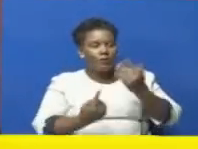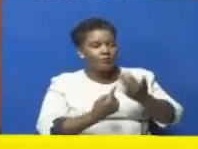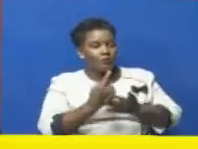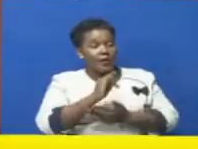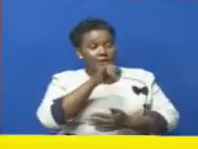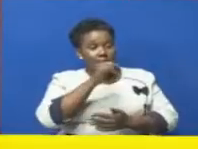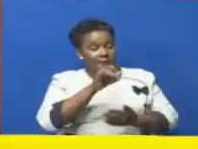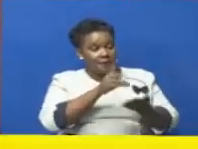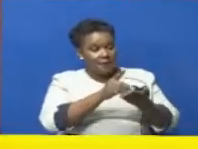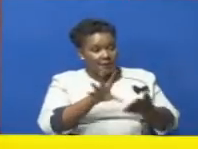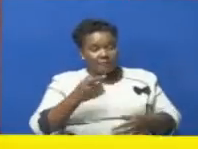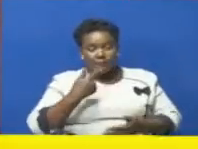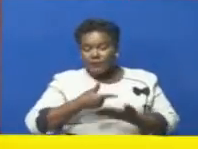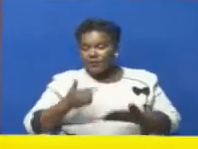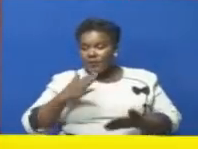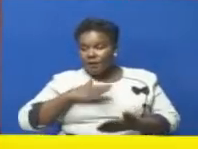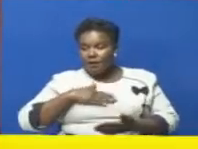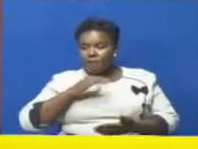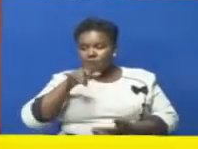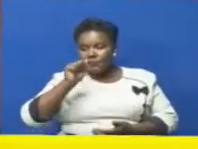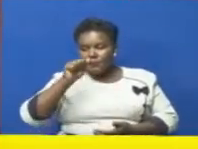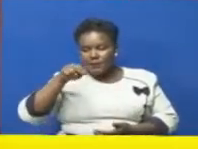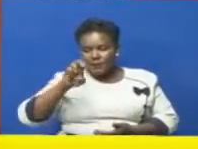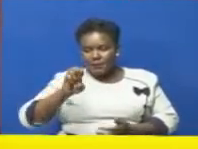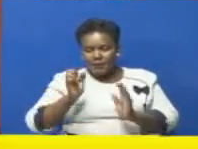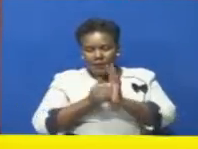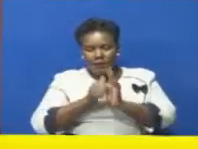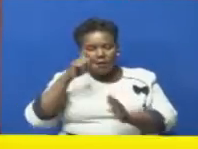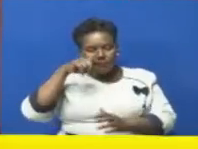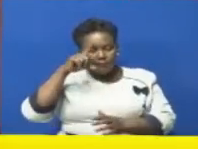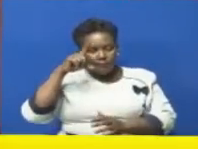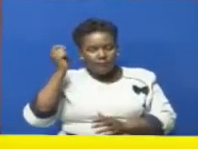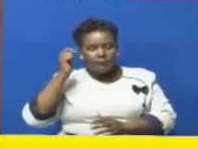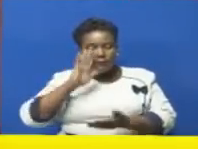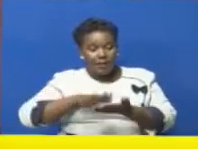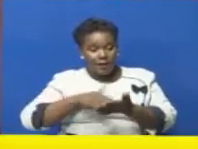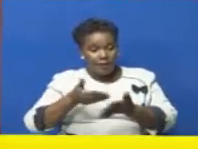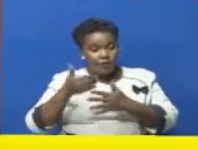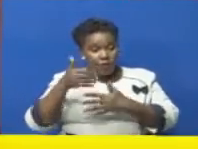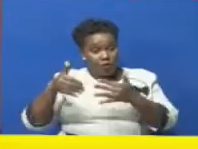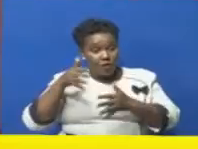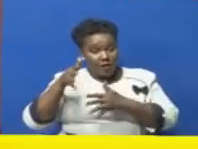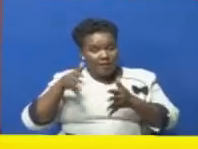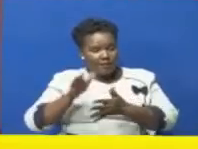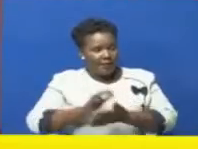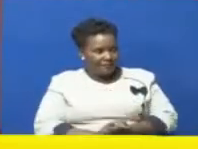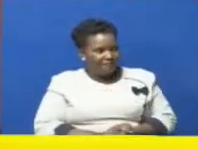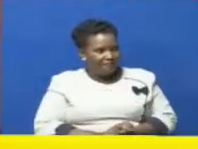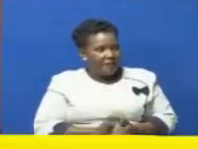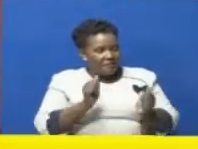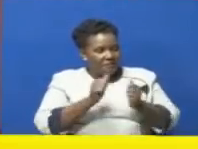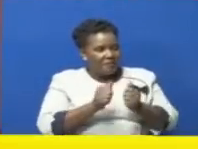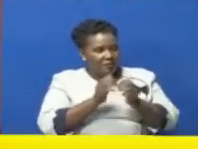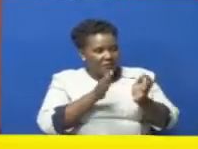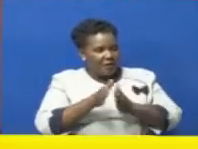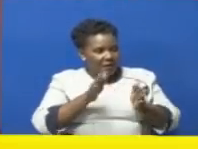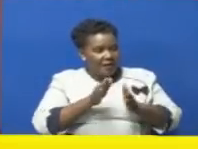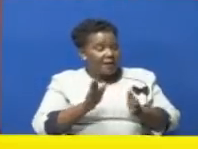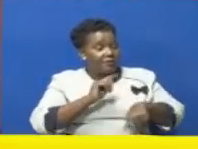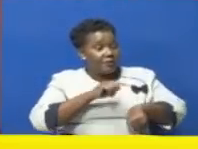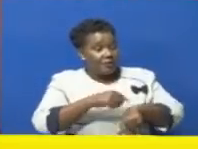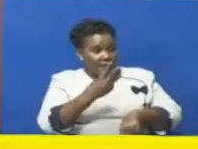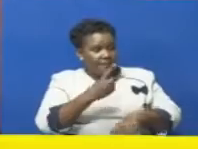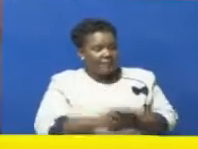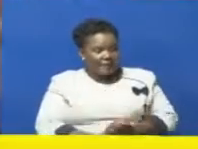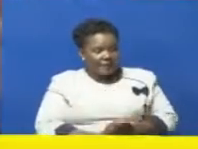Mtangazaji mwenzangu wa lugha ya alama ni Jen Malumbo, na miongoni mwa wale ambao tumekuandalia katika saa hii ya pili: Maulid